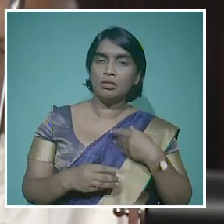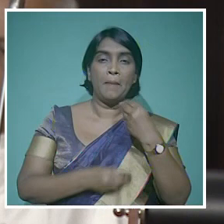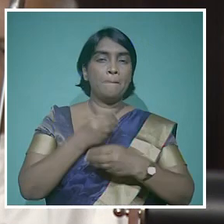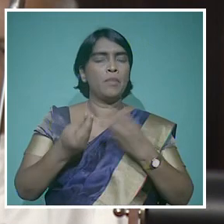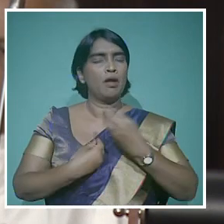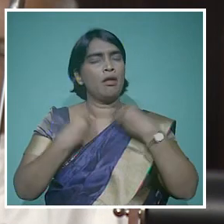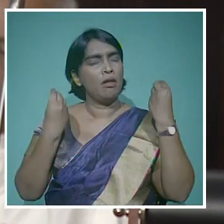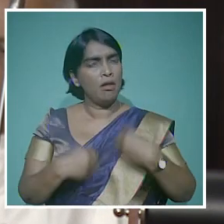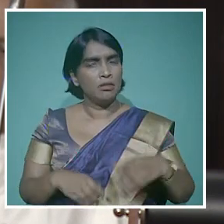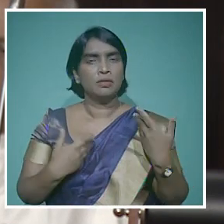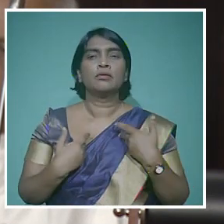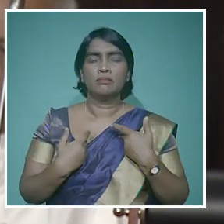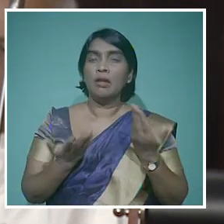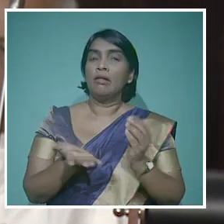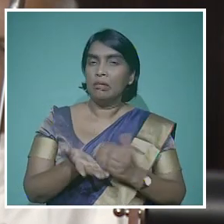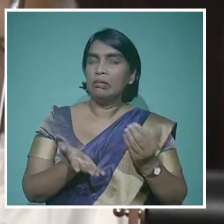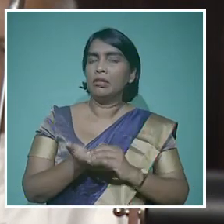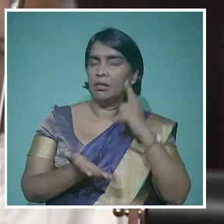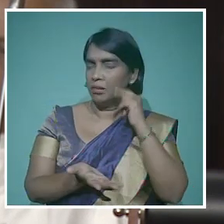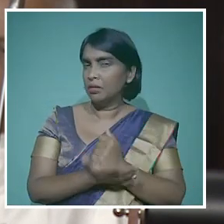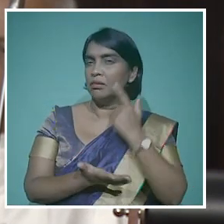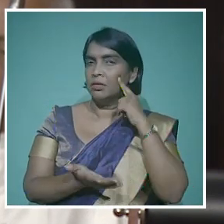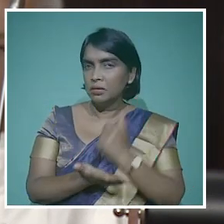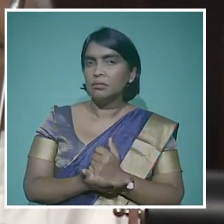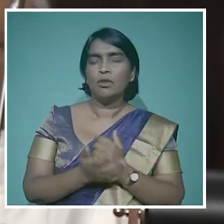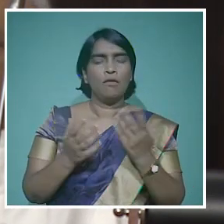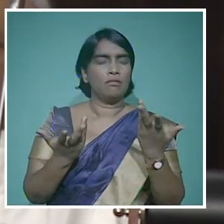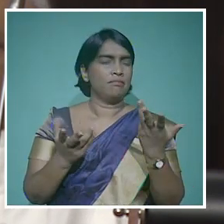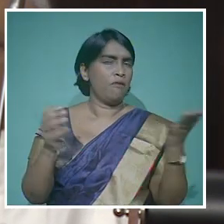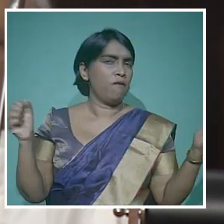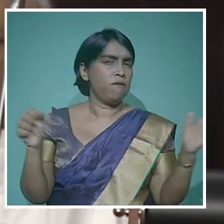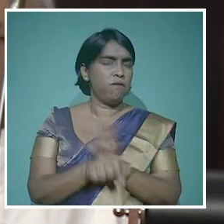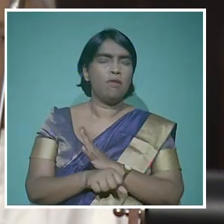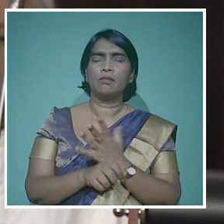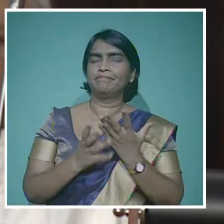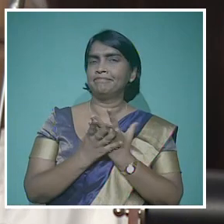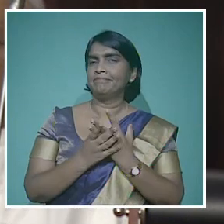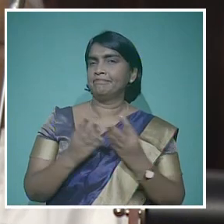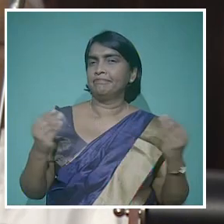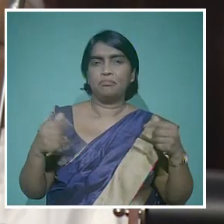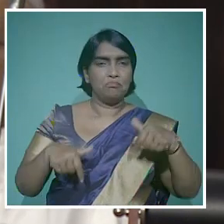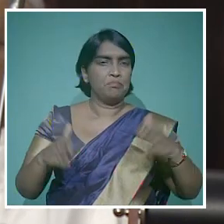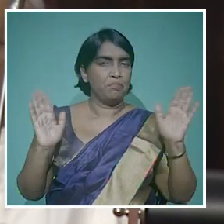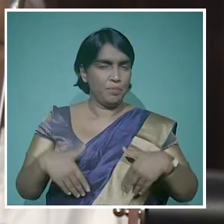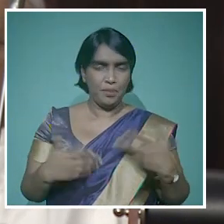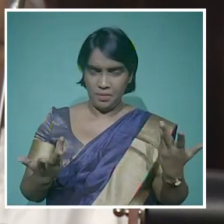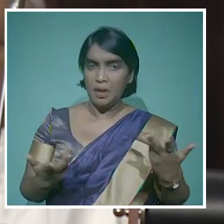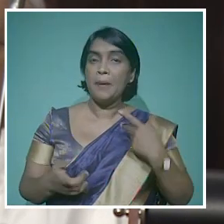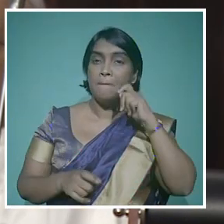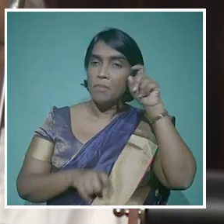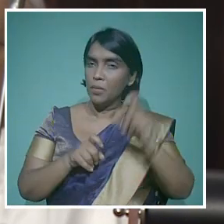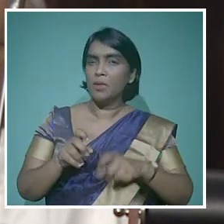ව්‍යාපාර කඩා වැටුණා. තවත් ඒ සියලු දුෂ්කරතාවයන්ගෙන් සම්පූර්ණයෙන්ම මිදෙන්න පුළුවන් වෙලා නැහැ. ජනතාව